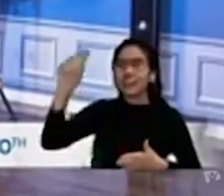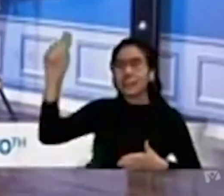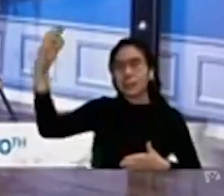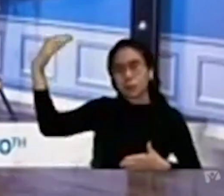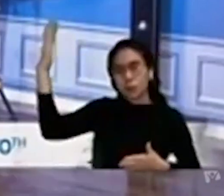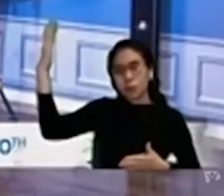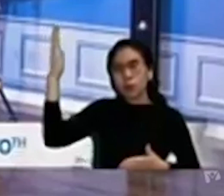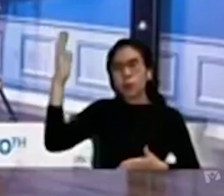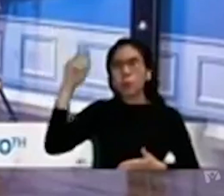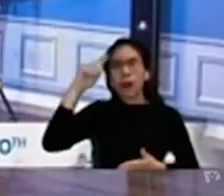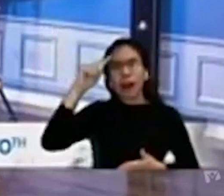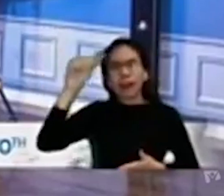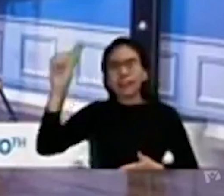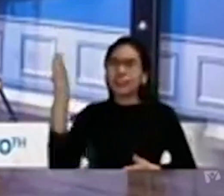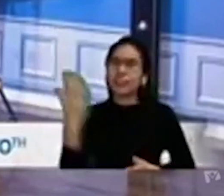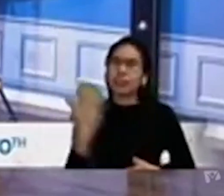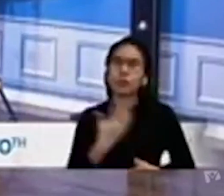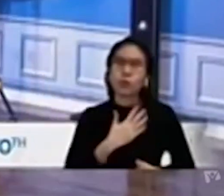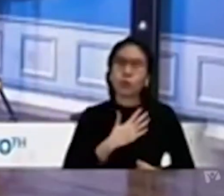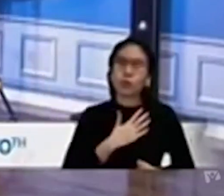dirimu bagiku.